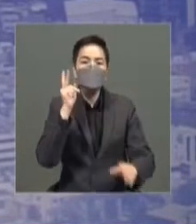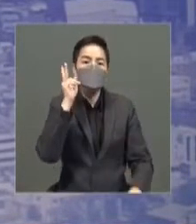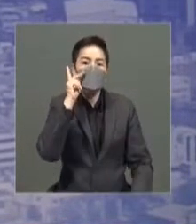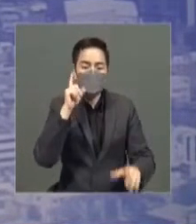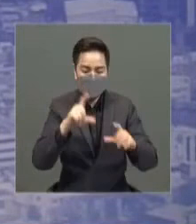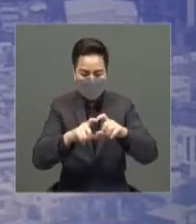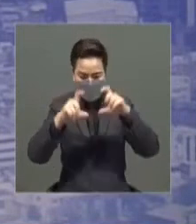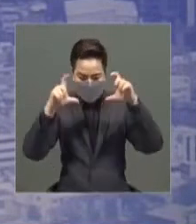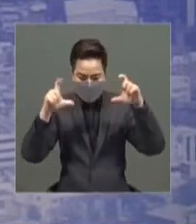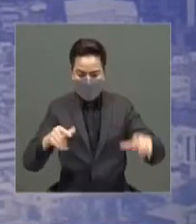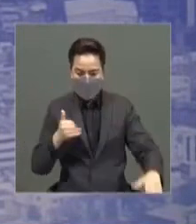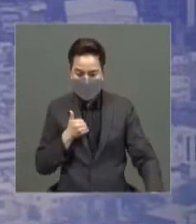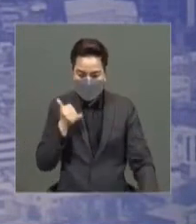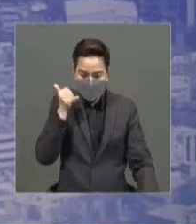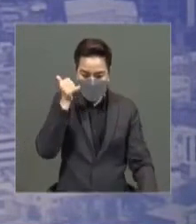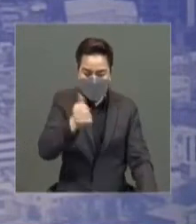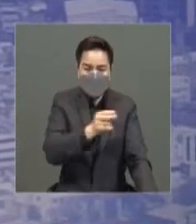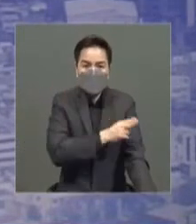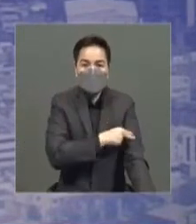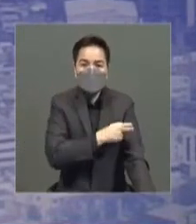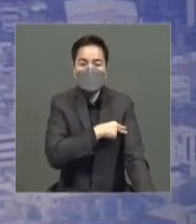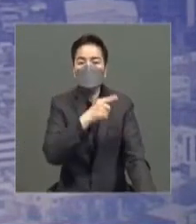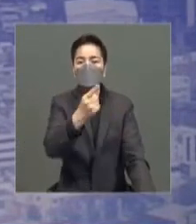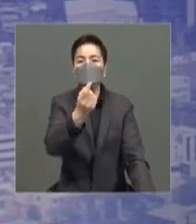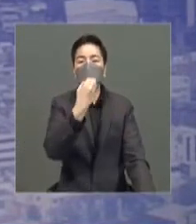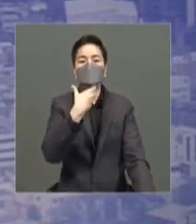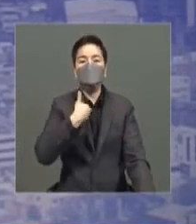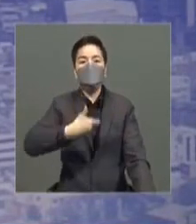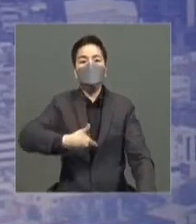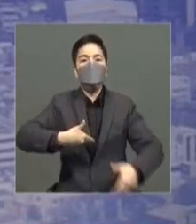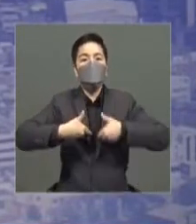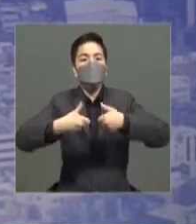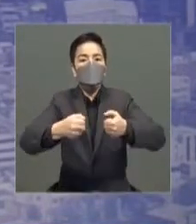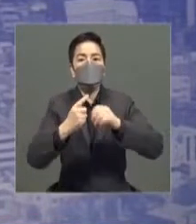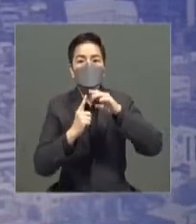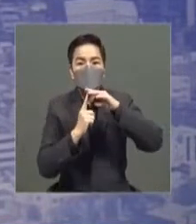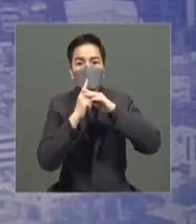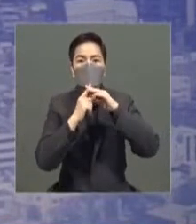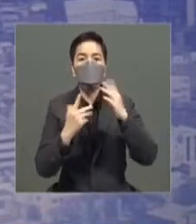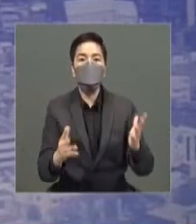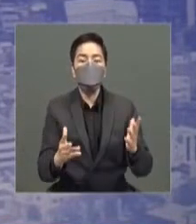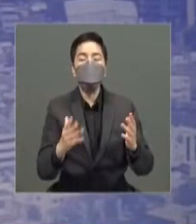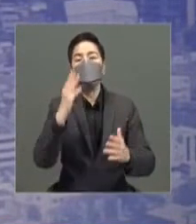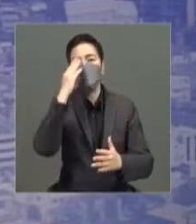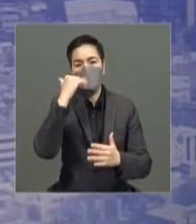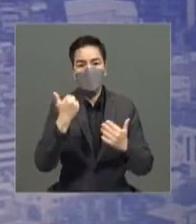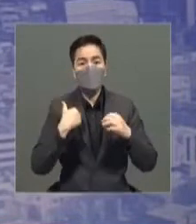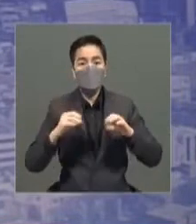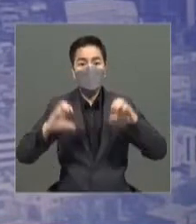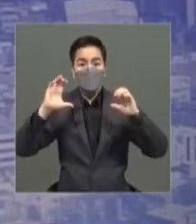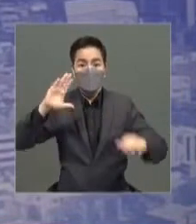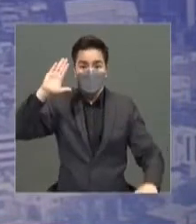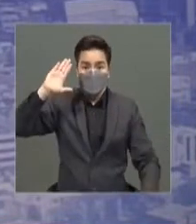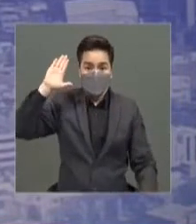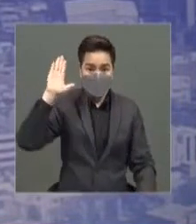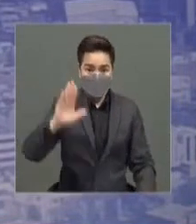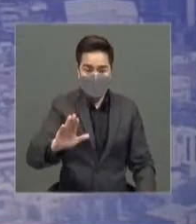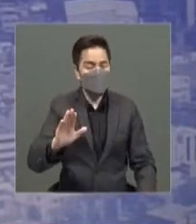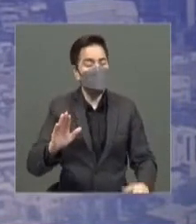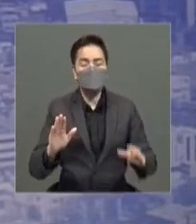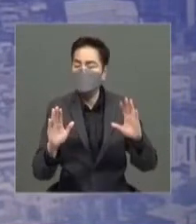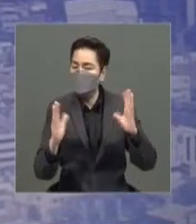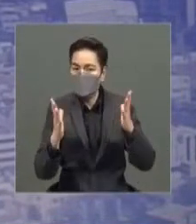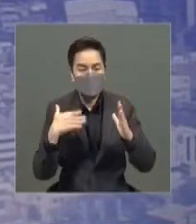นะคะว่าหลายท่านไปถึงโรงพยาบาลก็โรงพยาบาลปฏิเสธจริงๆต้องตอบอย่างนี้ค่ะว่ารัฐไม่ได้ห้ามการตรวจน